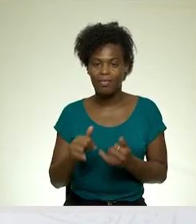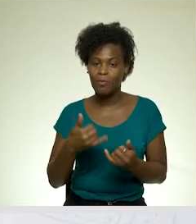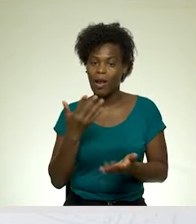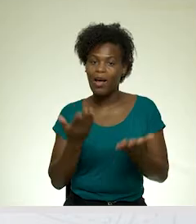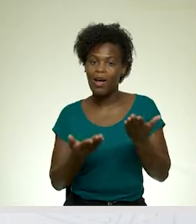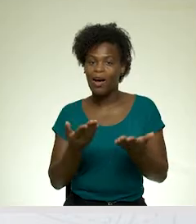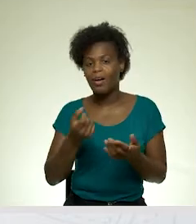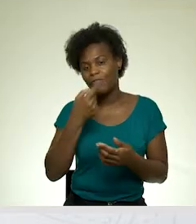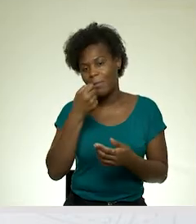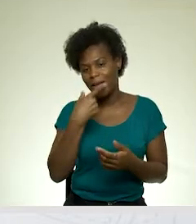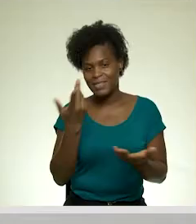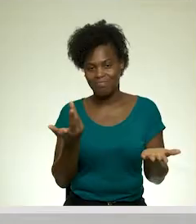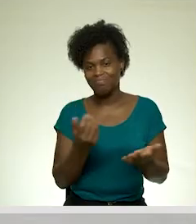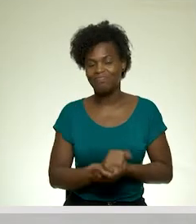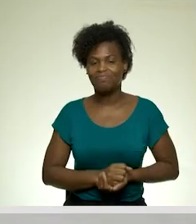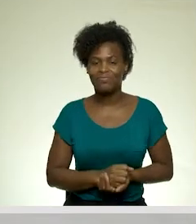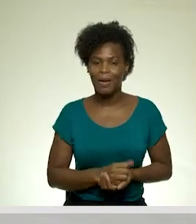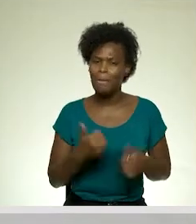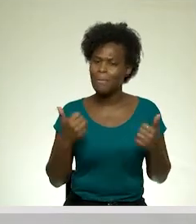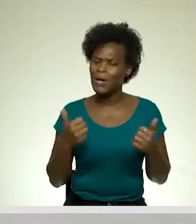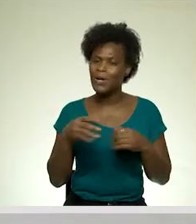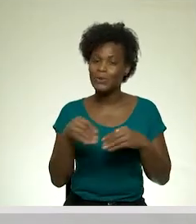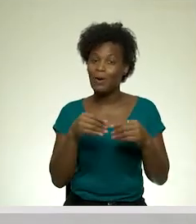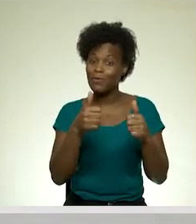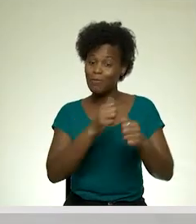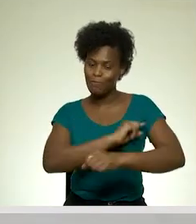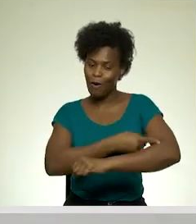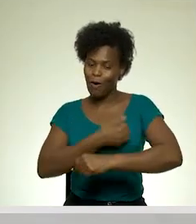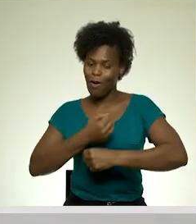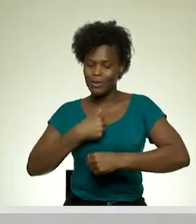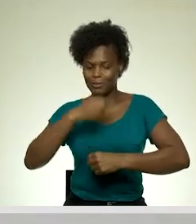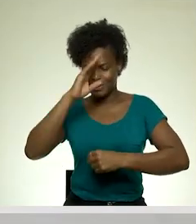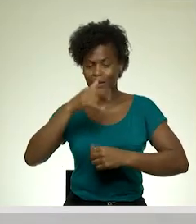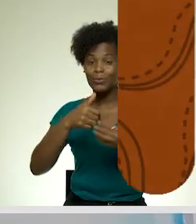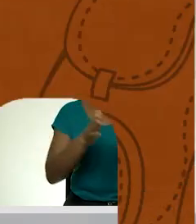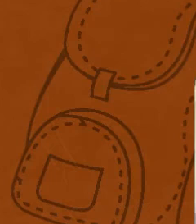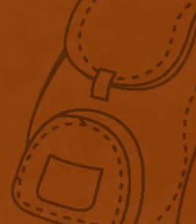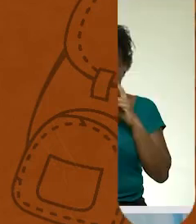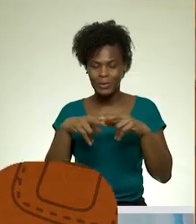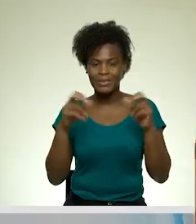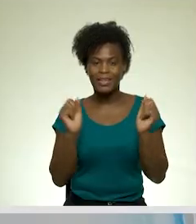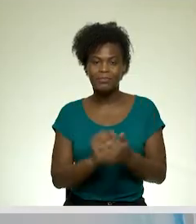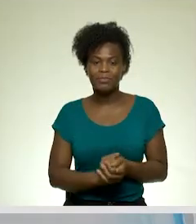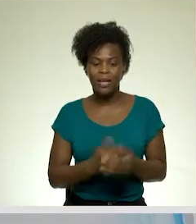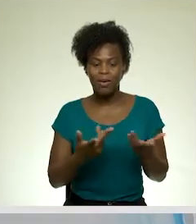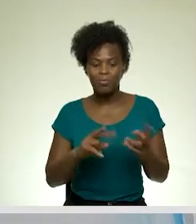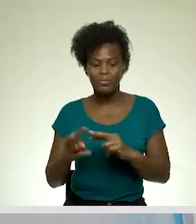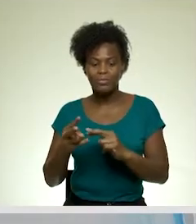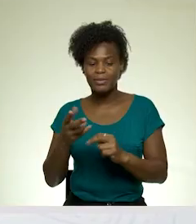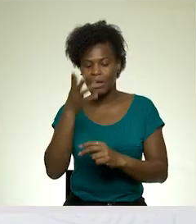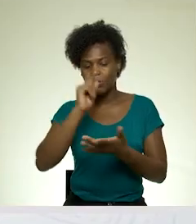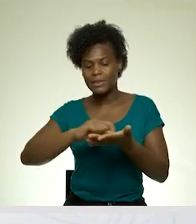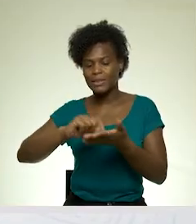Et finalement, la pharmacie. Très bien joué, tu es très fort. Je sais que tu as tout trouvé. On passe à l'activité